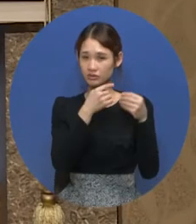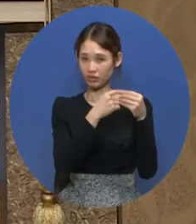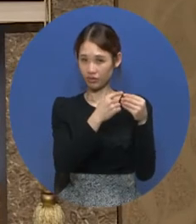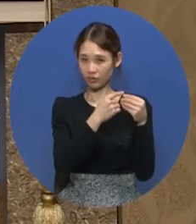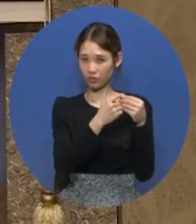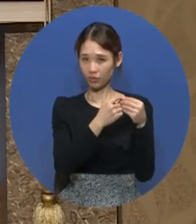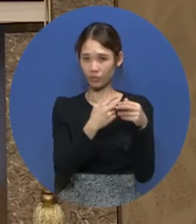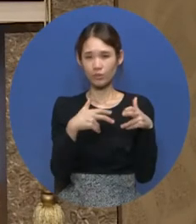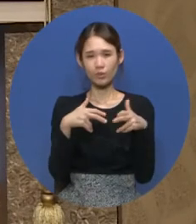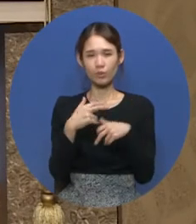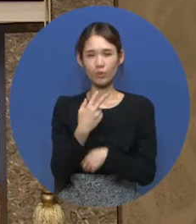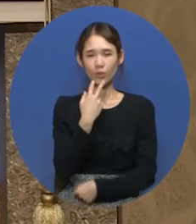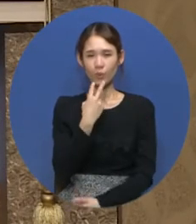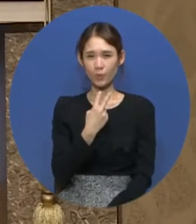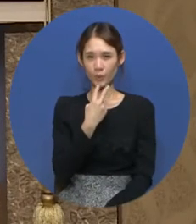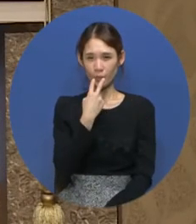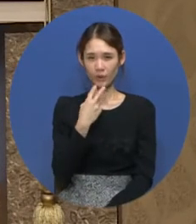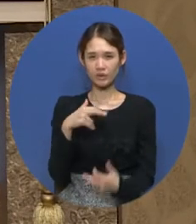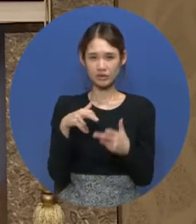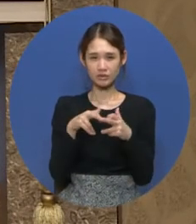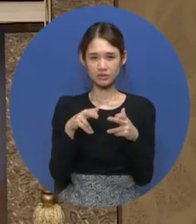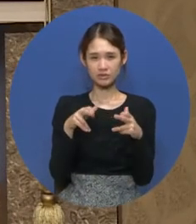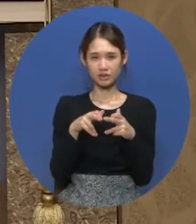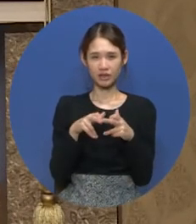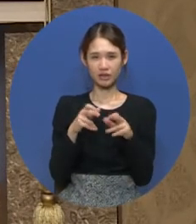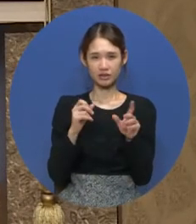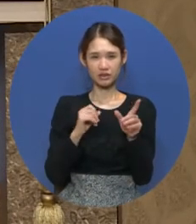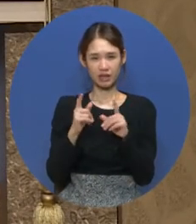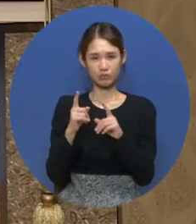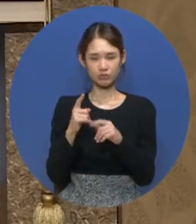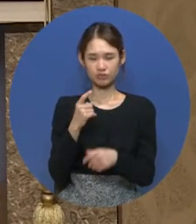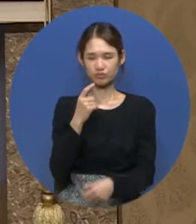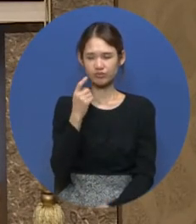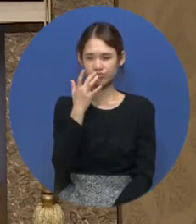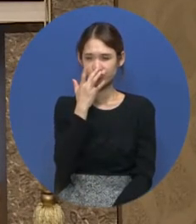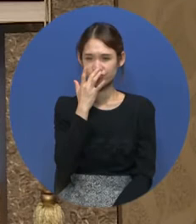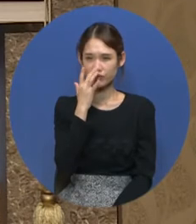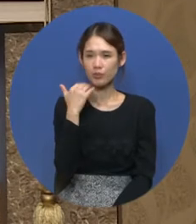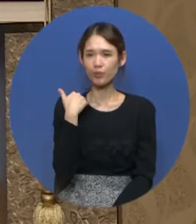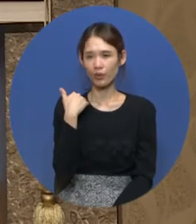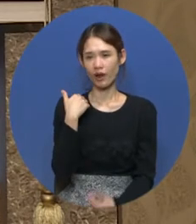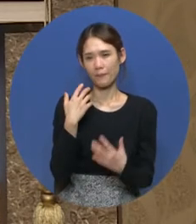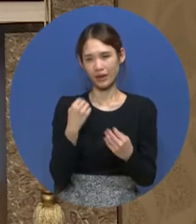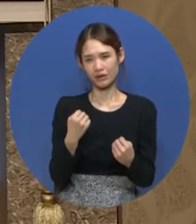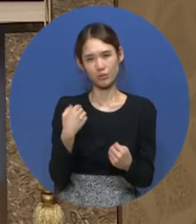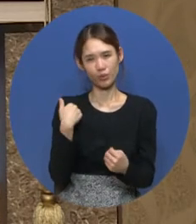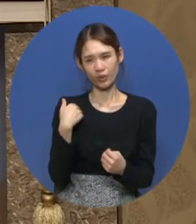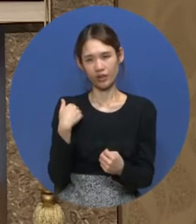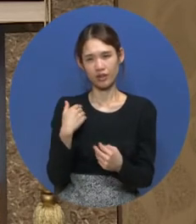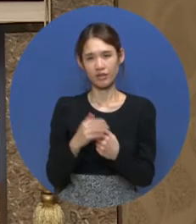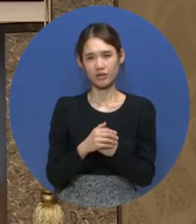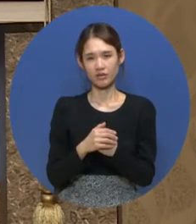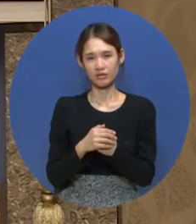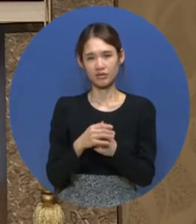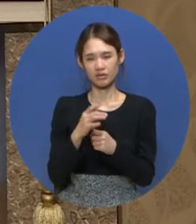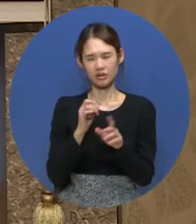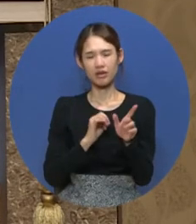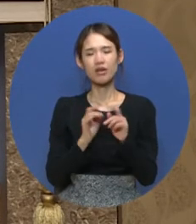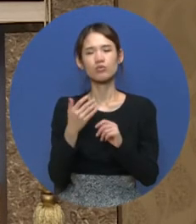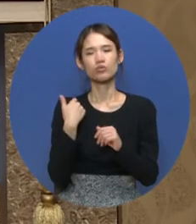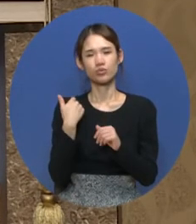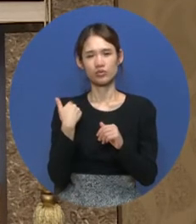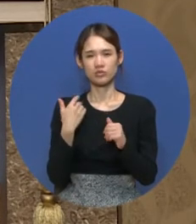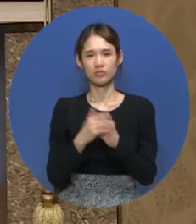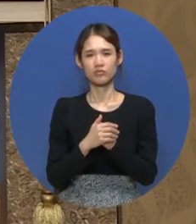어 저희가 호흡 장애를 그분들이 창백해 잘 모르기 돼지 뭐 해 아 나도 모르게 괴물이 해요 잘 모르시 기 때문에